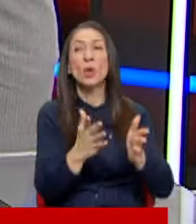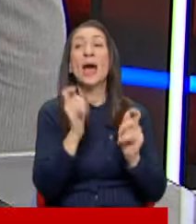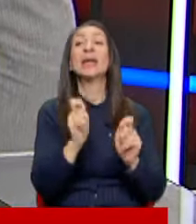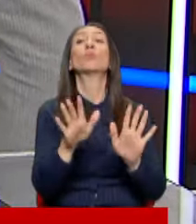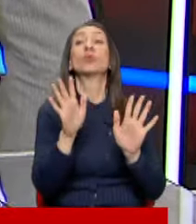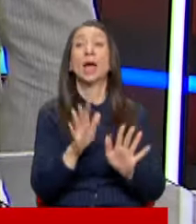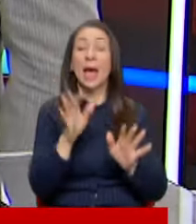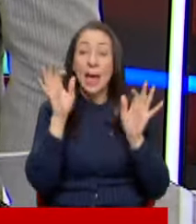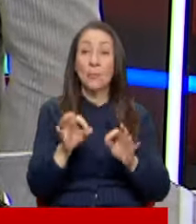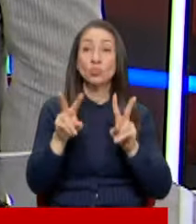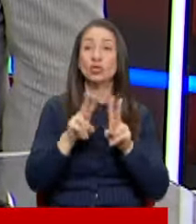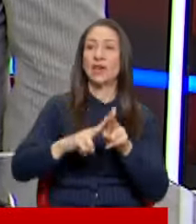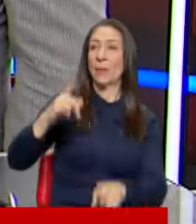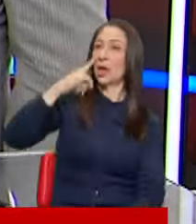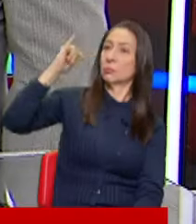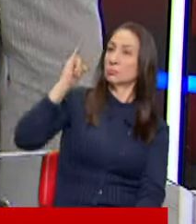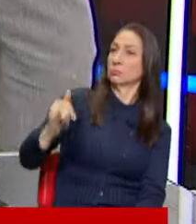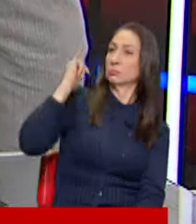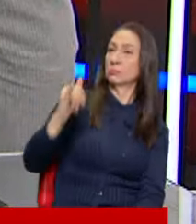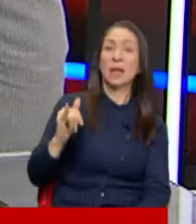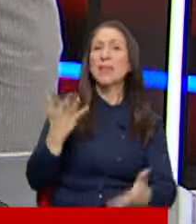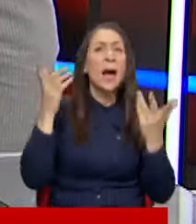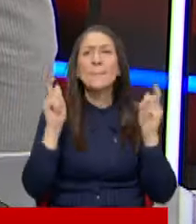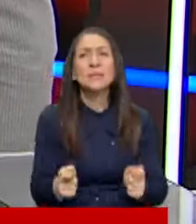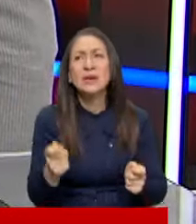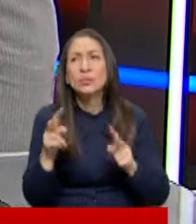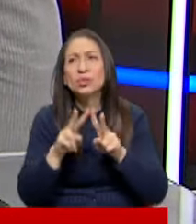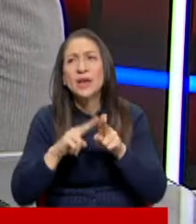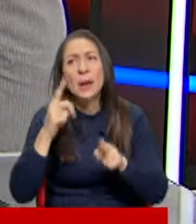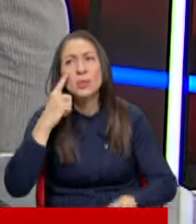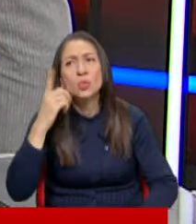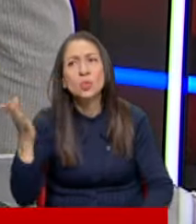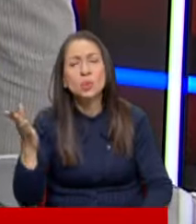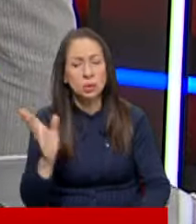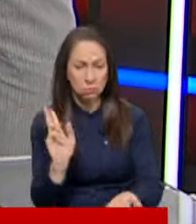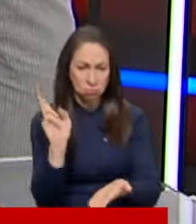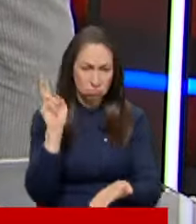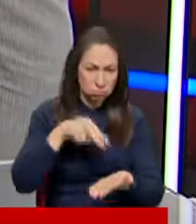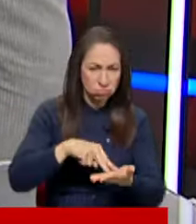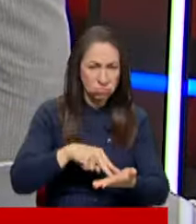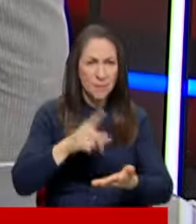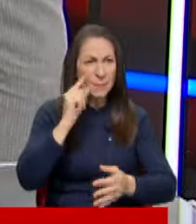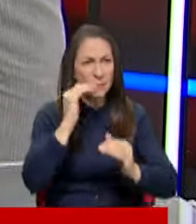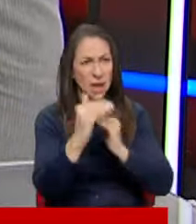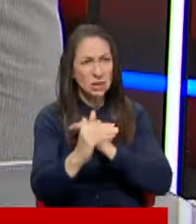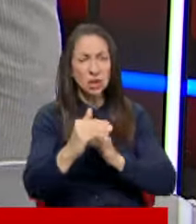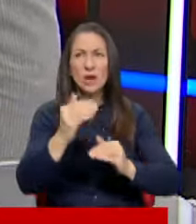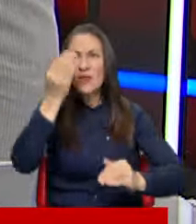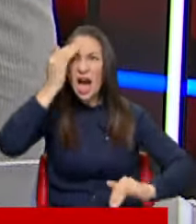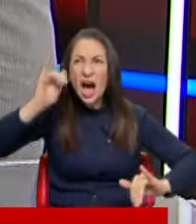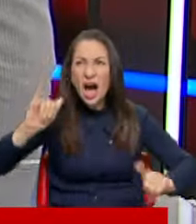etmiyorlar da hep Mustafa Kemal Atatürk ne yaptı Mustafa Kemal Atatürk çıktı bir milleti